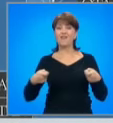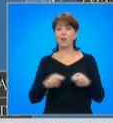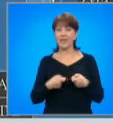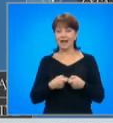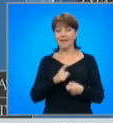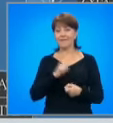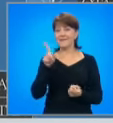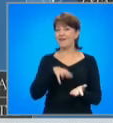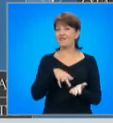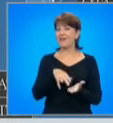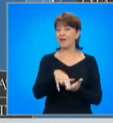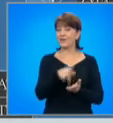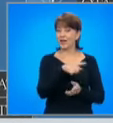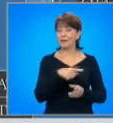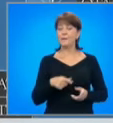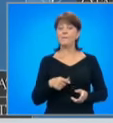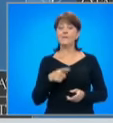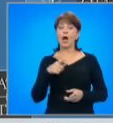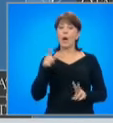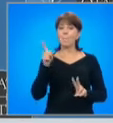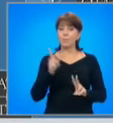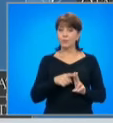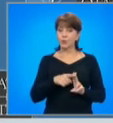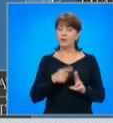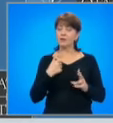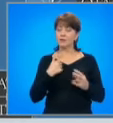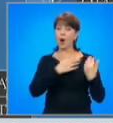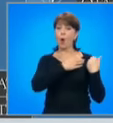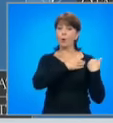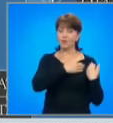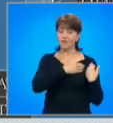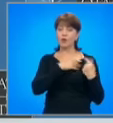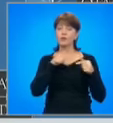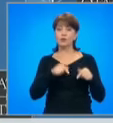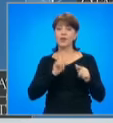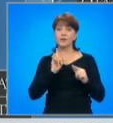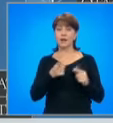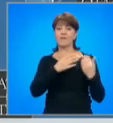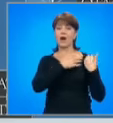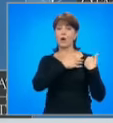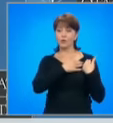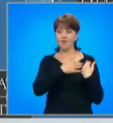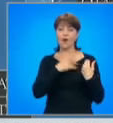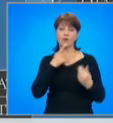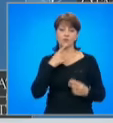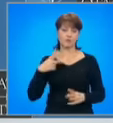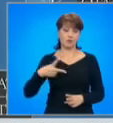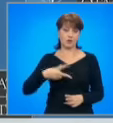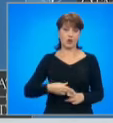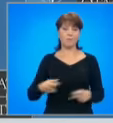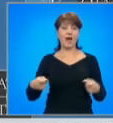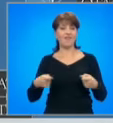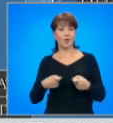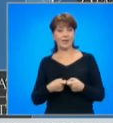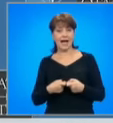по план. Путин носи цялата отговорност и негова е отговорността да сложи край на войната. Ако Русия спре да се сражава, ще